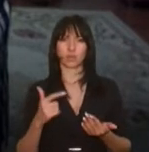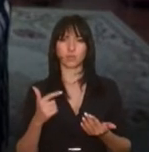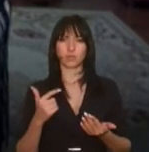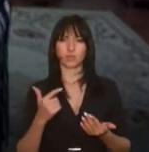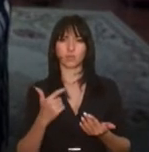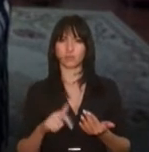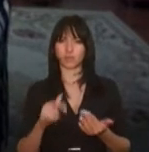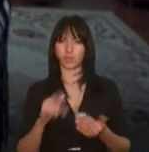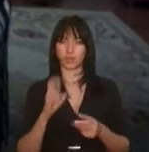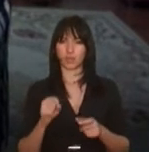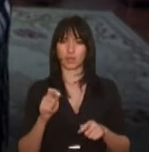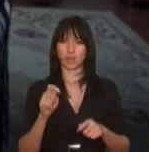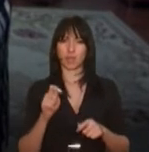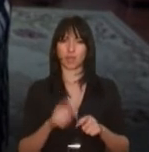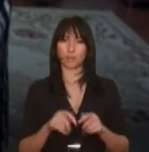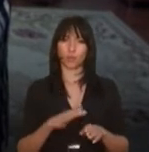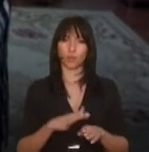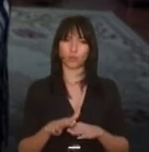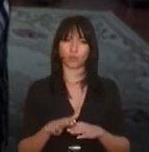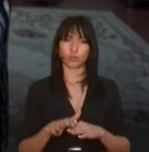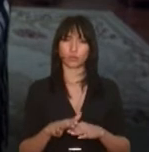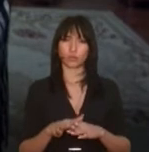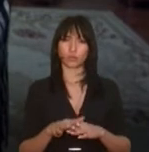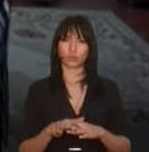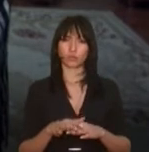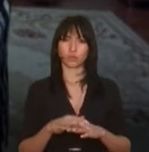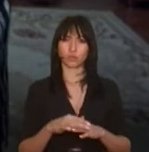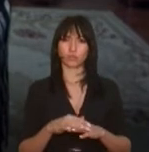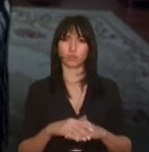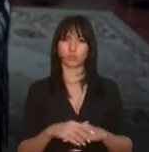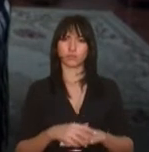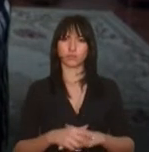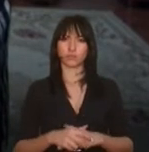направляє далі, а видає довідку про проведений профогляд.